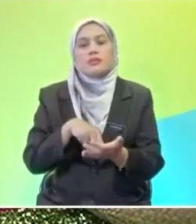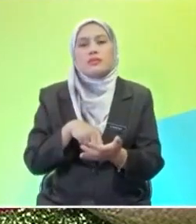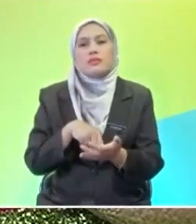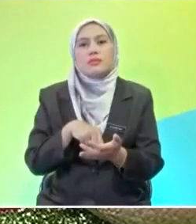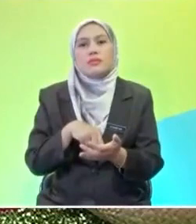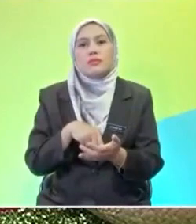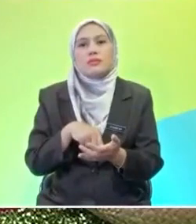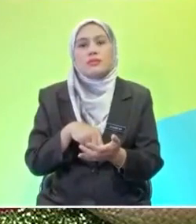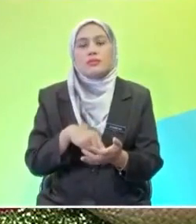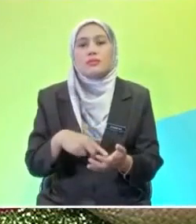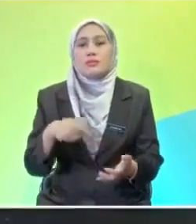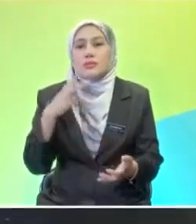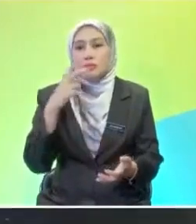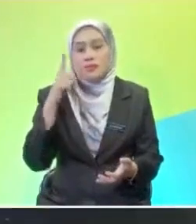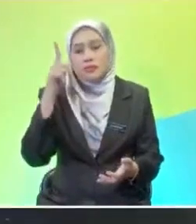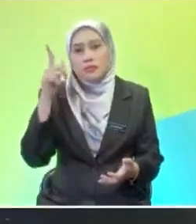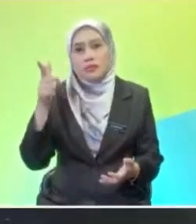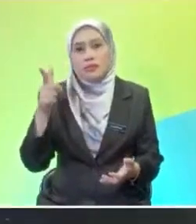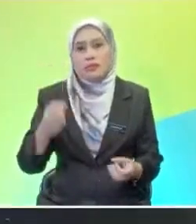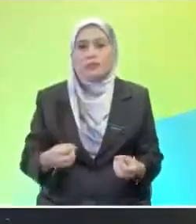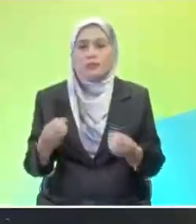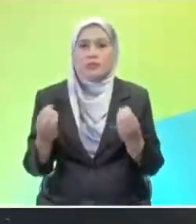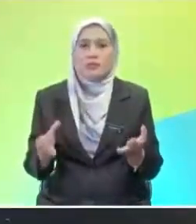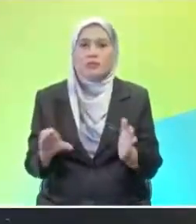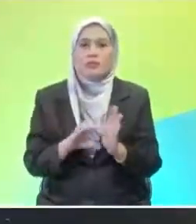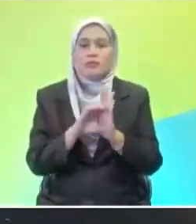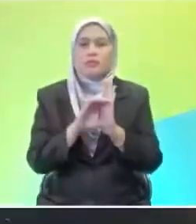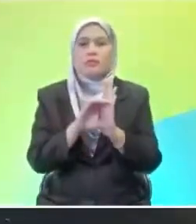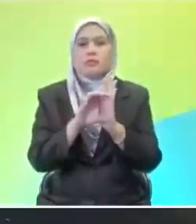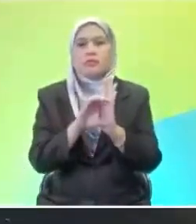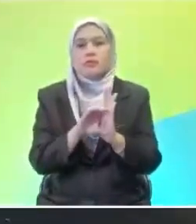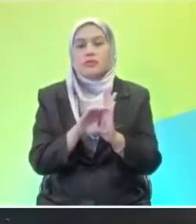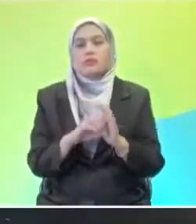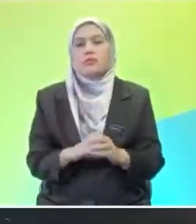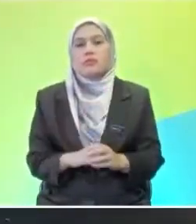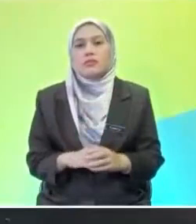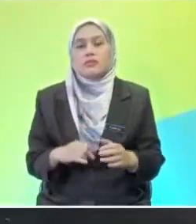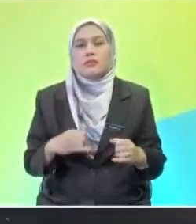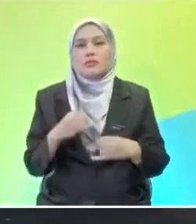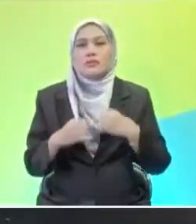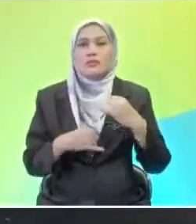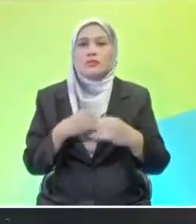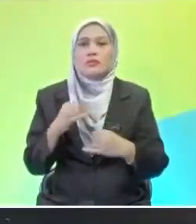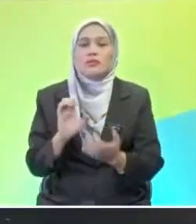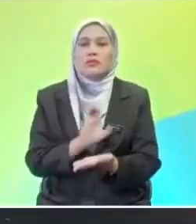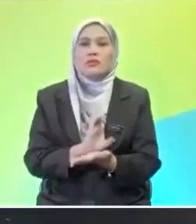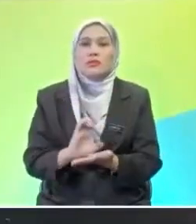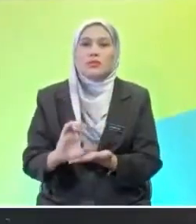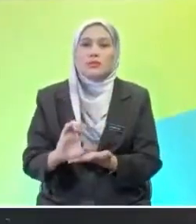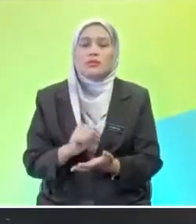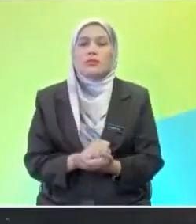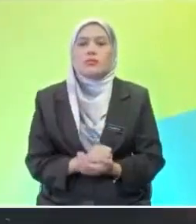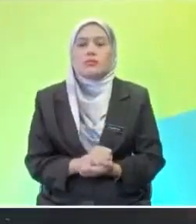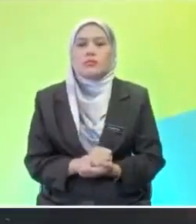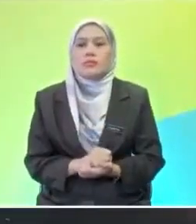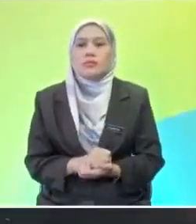murid-murid lihat di depan Kak Syafiqah ni, banyak contoh-contoh yang sebenarnya kita boleh buat untuk menjanakan ekonomi, iaitu topik kita pada hari ini. Tapi kita bukan